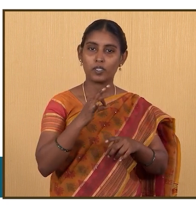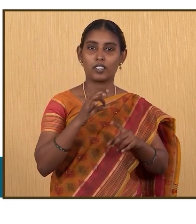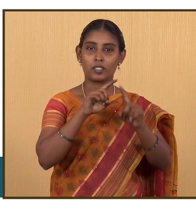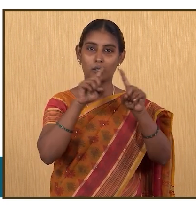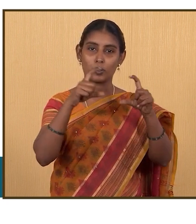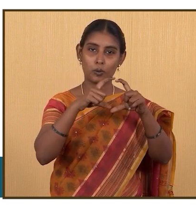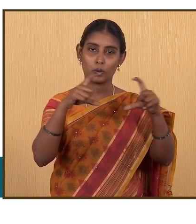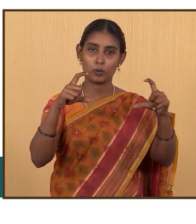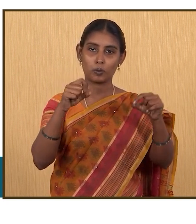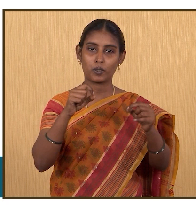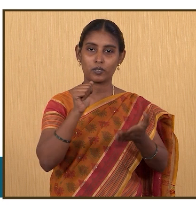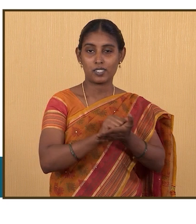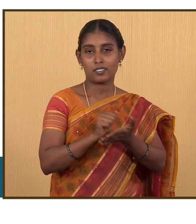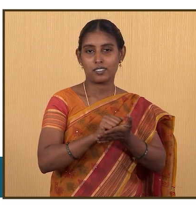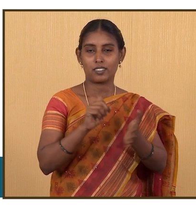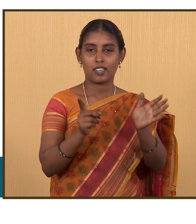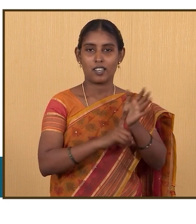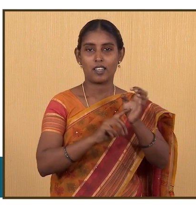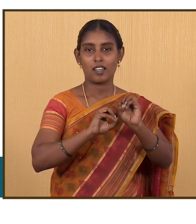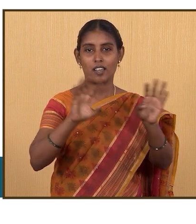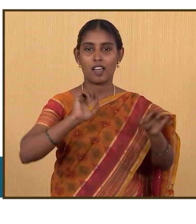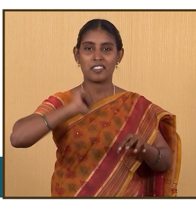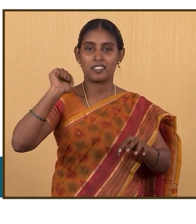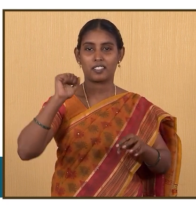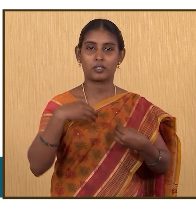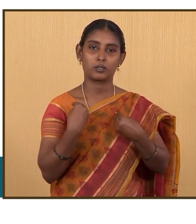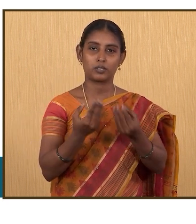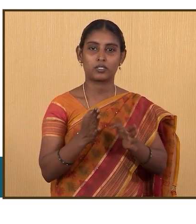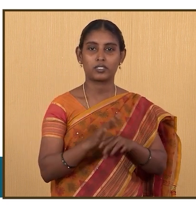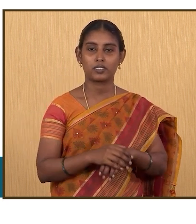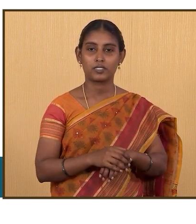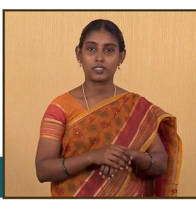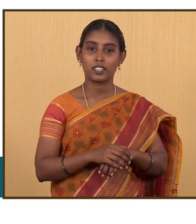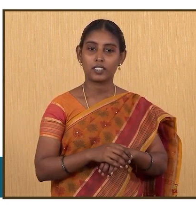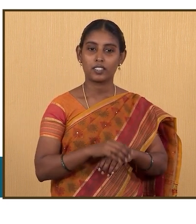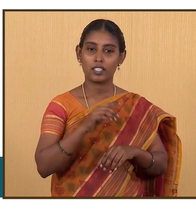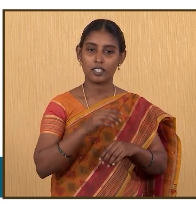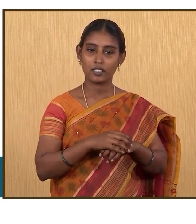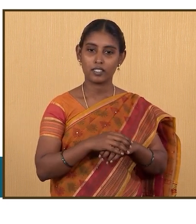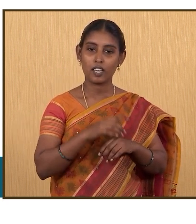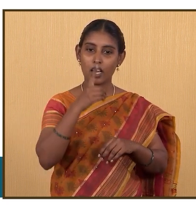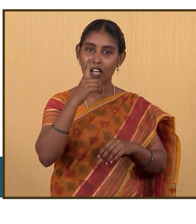அரசுடைய ரூபாய் நோட்டுகளை அச்சிட்டு வெளியிடக்கூடிய அதிகாரத்தை பெற்றது. அடுத்து